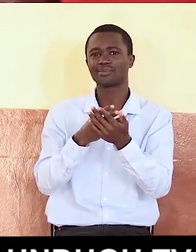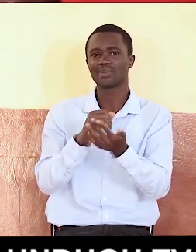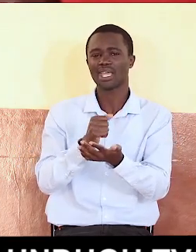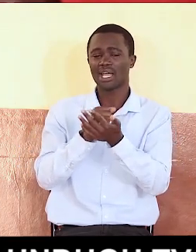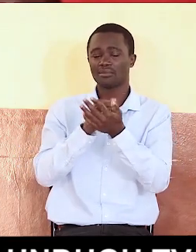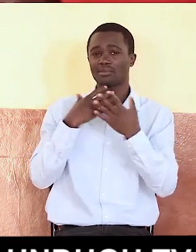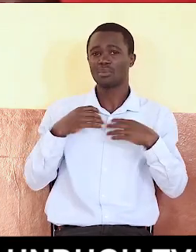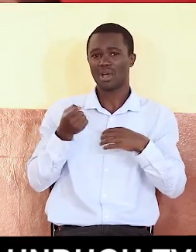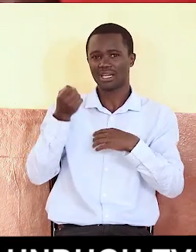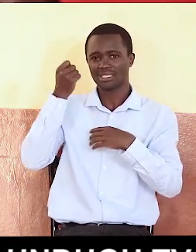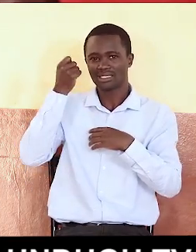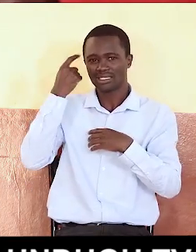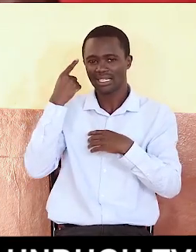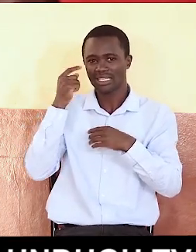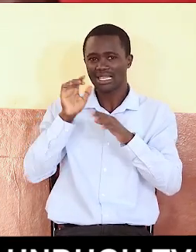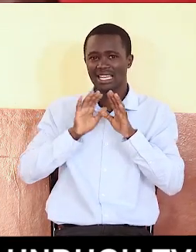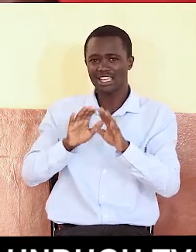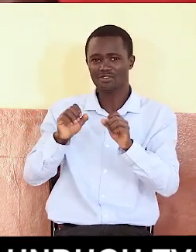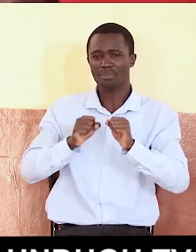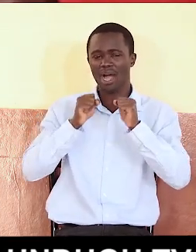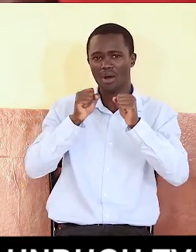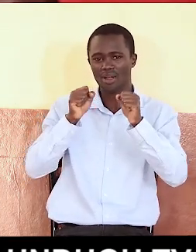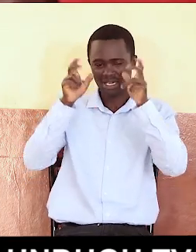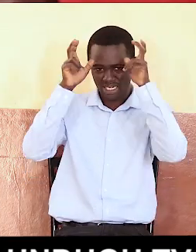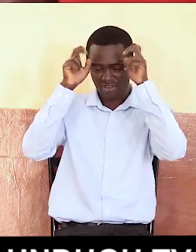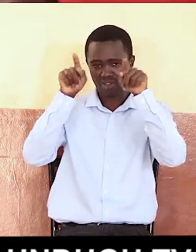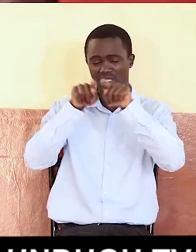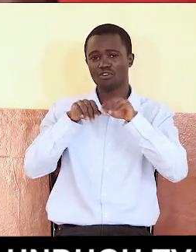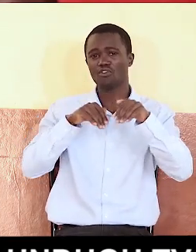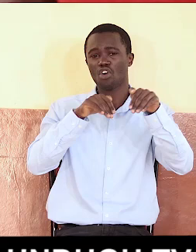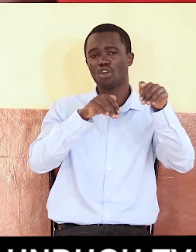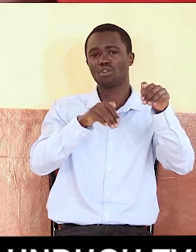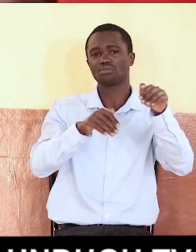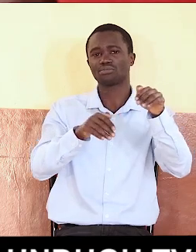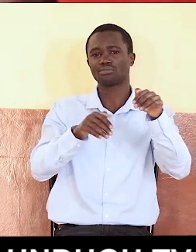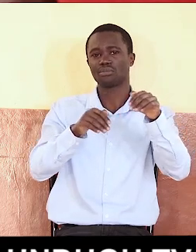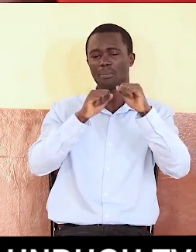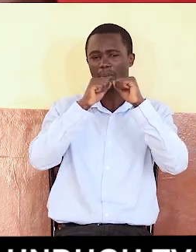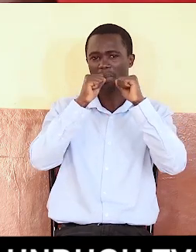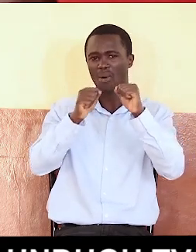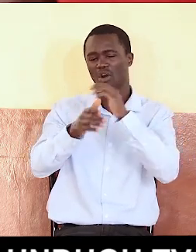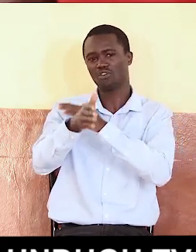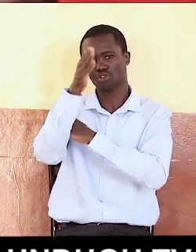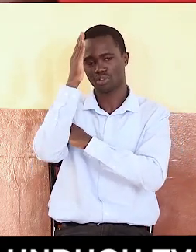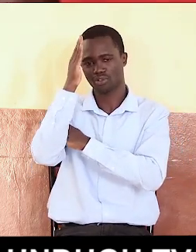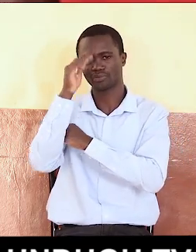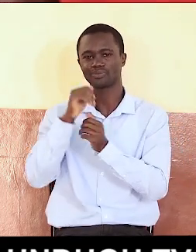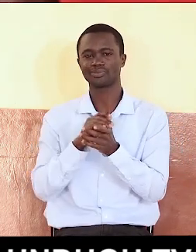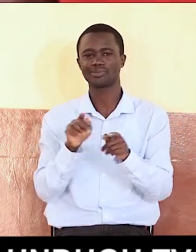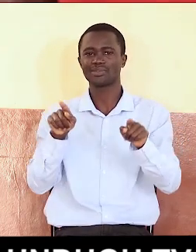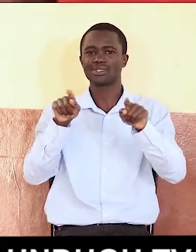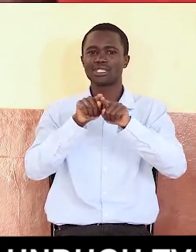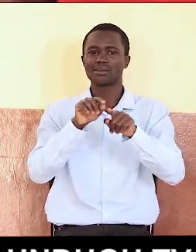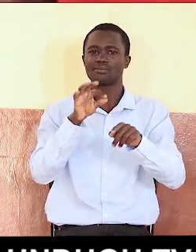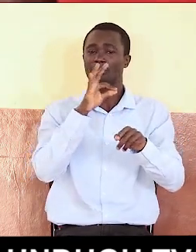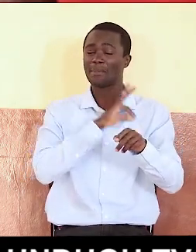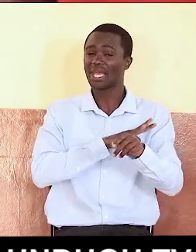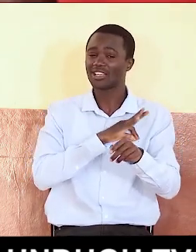za shetani na kuwaelekeza katika nguvu za Mungu. Faida yake mnaowafundisha,